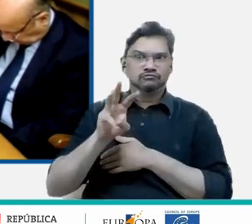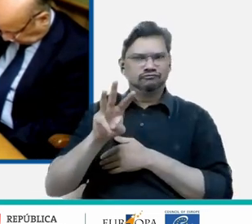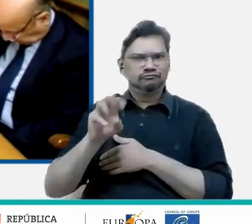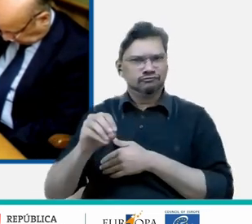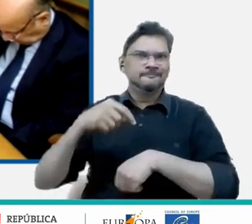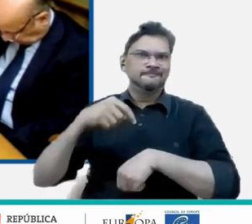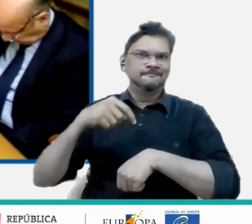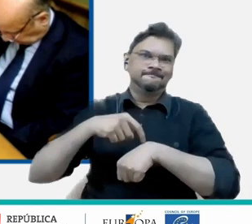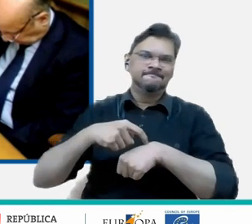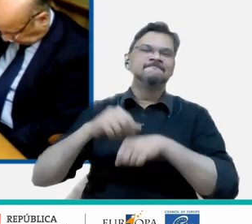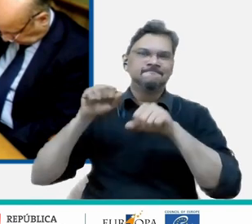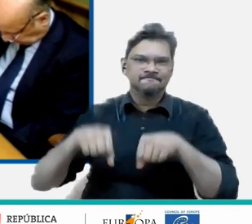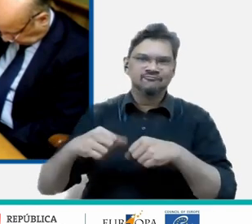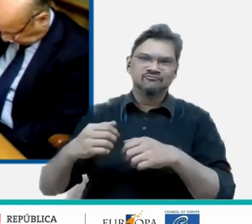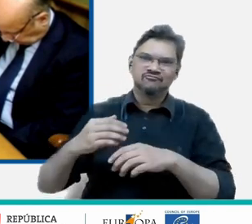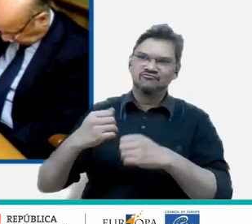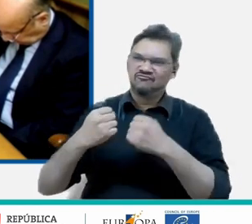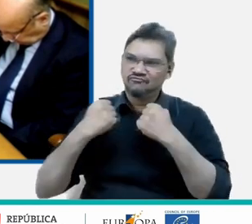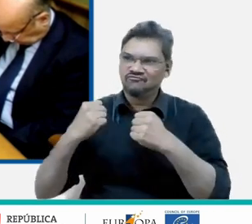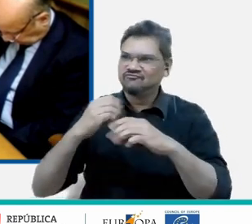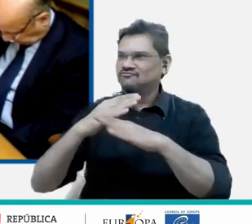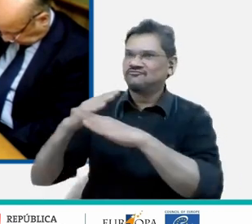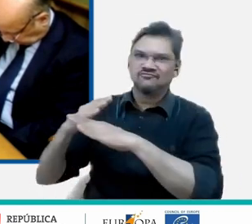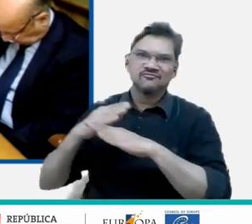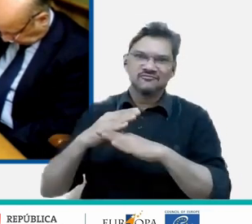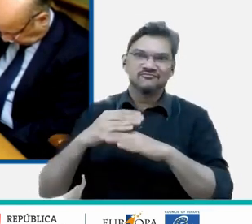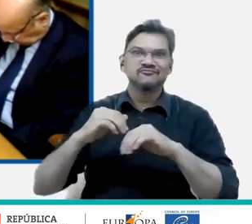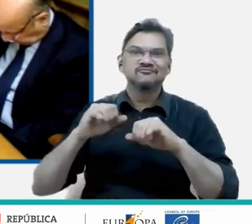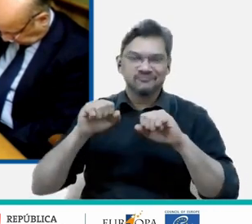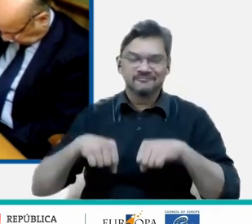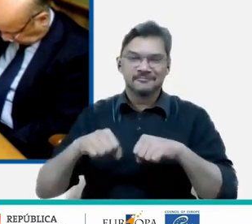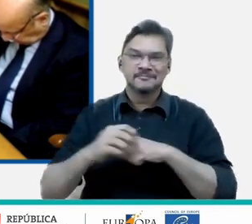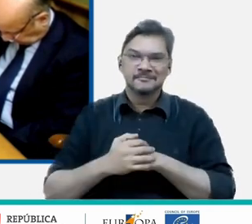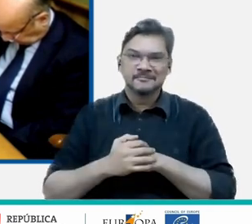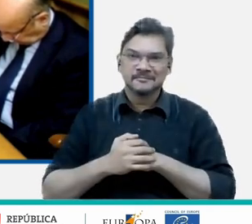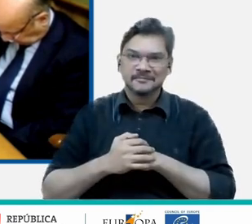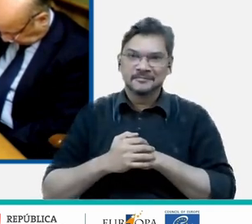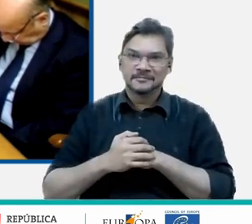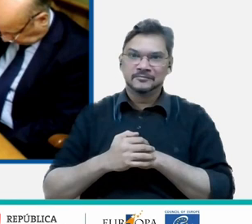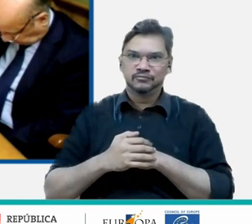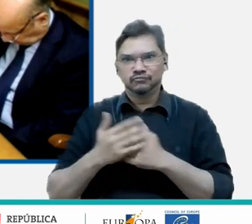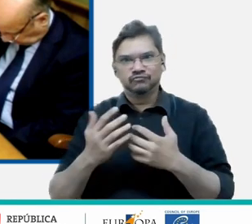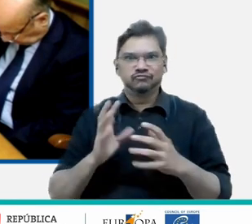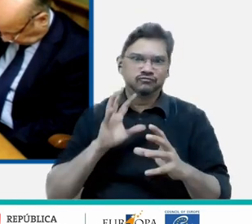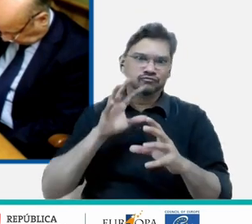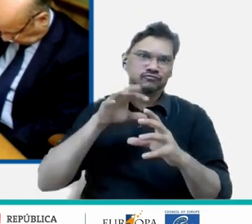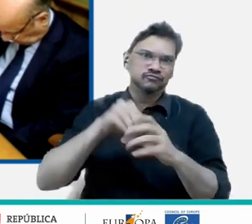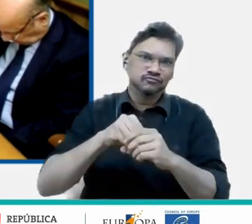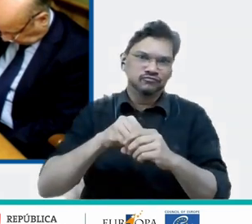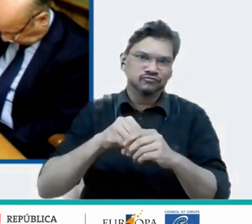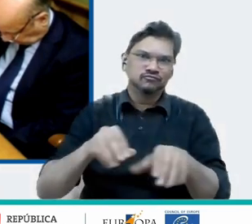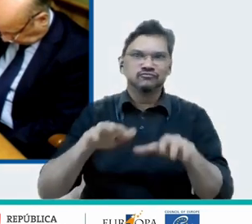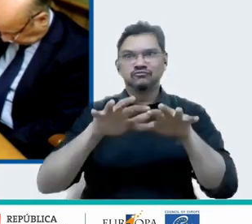продемонстрировал приверженность принятию мер по обеспечению безопасности и благополучия граждан